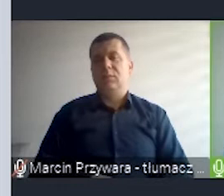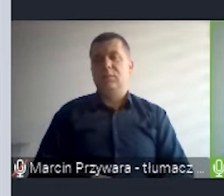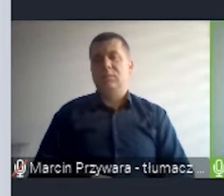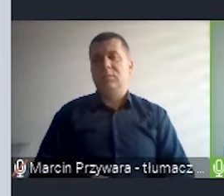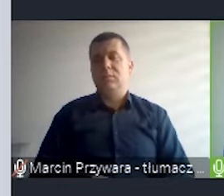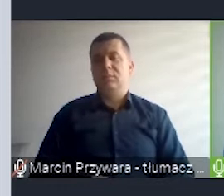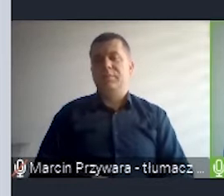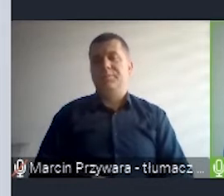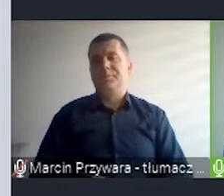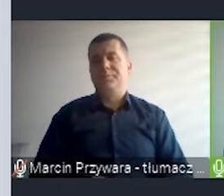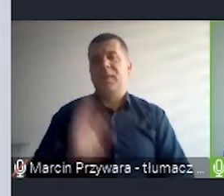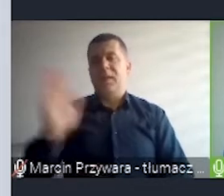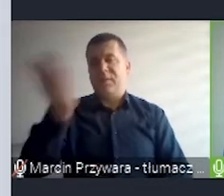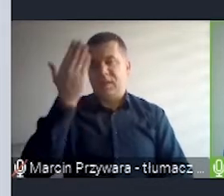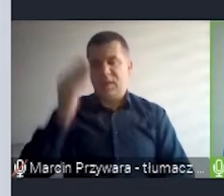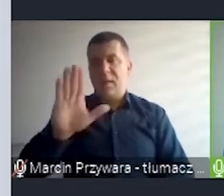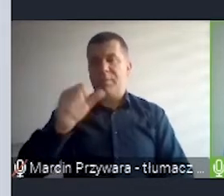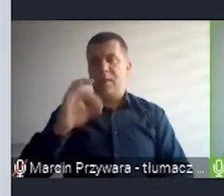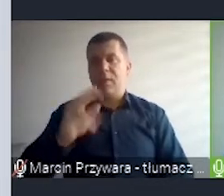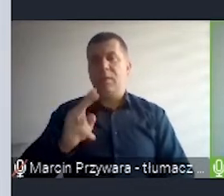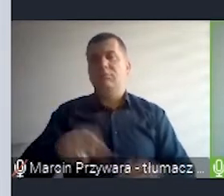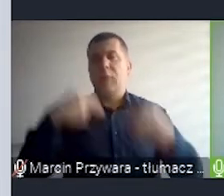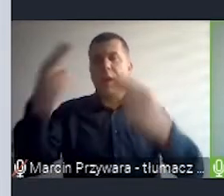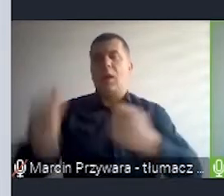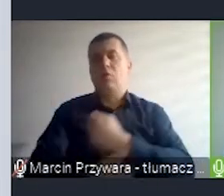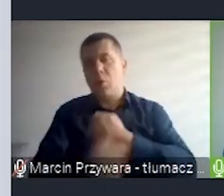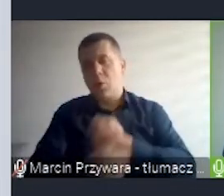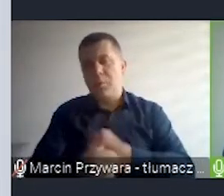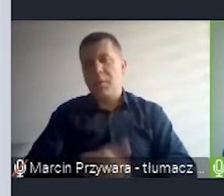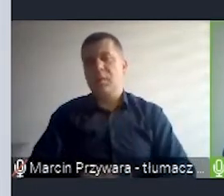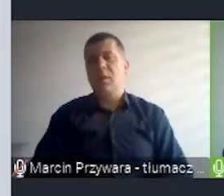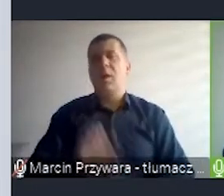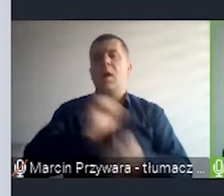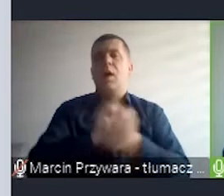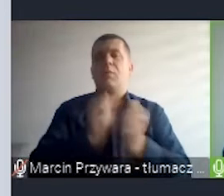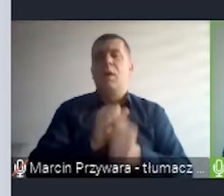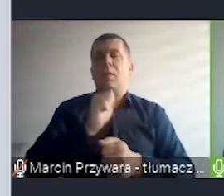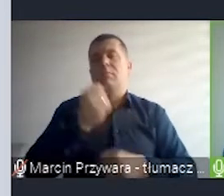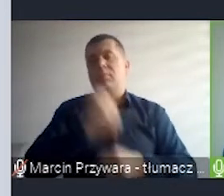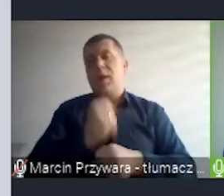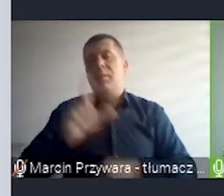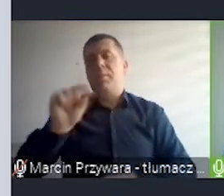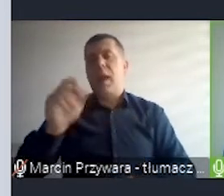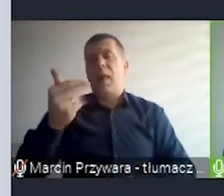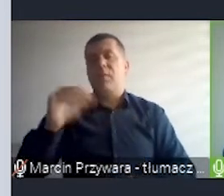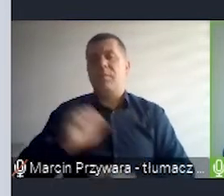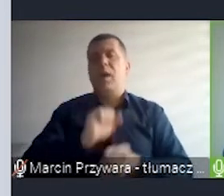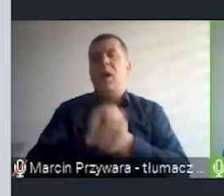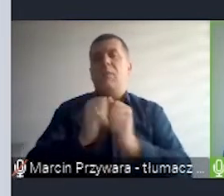przez internet, wzywając beneficjenta do przekazania określonych dokumentów, albo pracując na określonej platformie, albo na